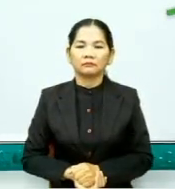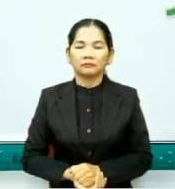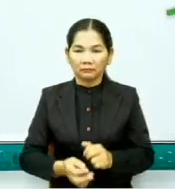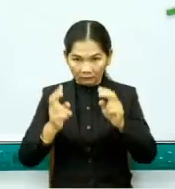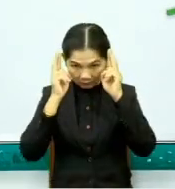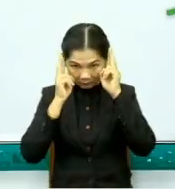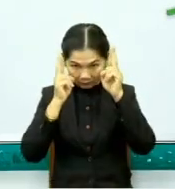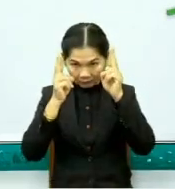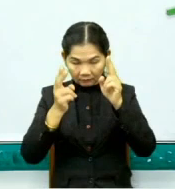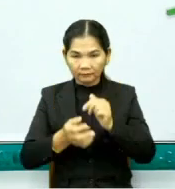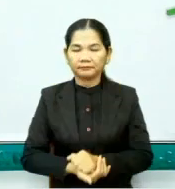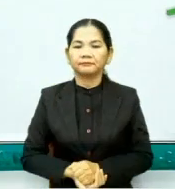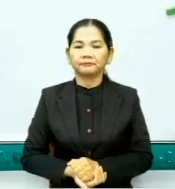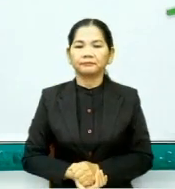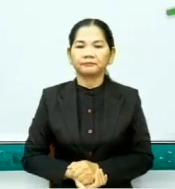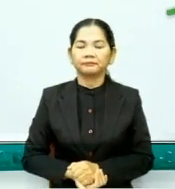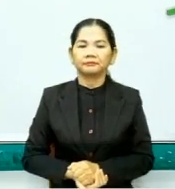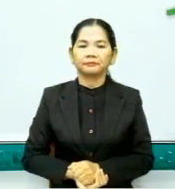up room